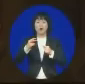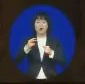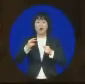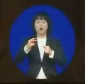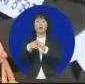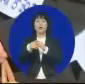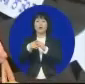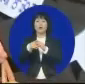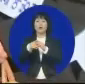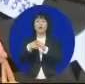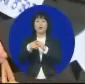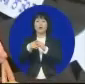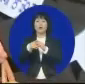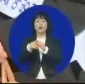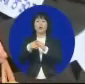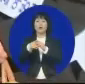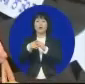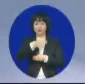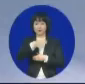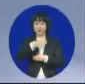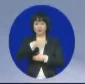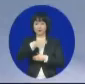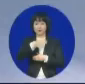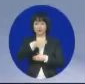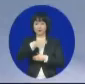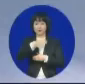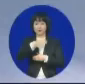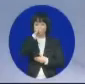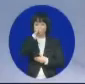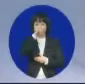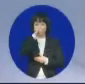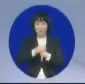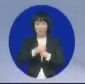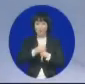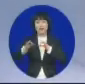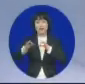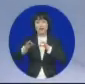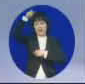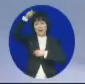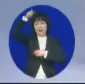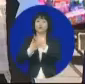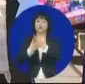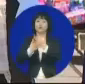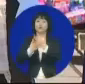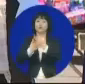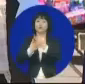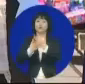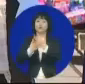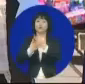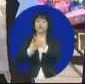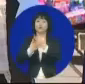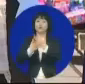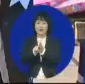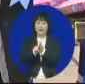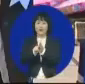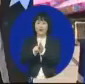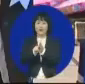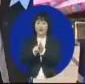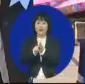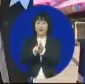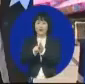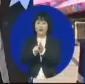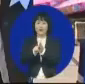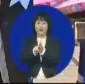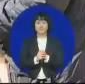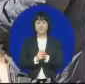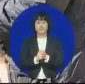할인점과 용심 용의 대관 에 대한 안전점검 5일에는 김량장동 용인 재래 시장 내에서 산불과 겨울철 안전사고